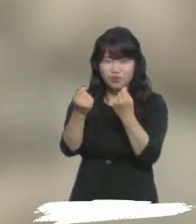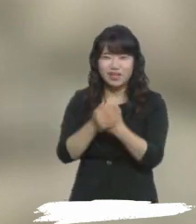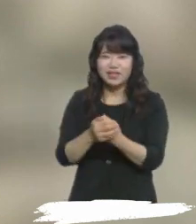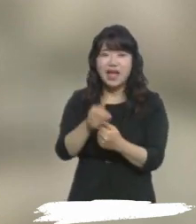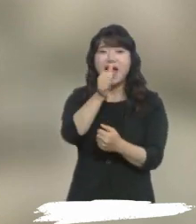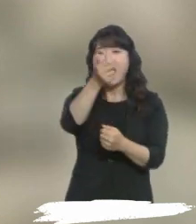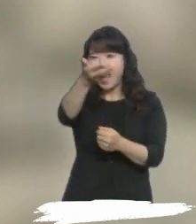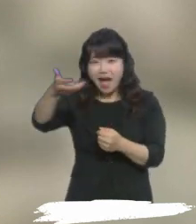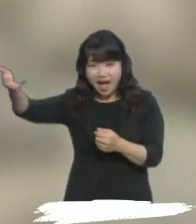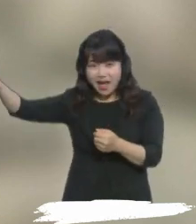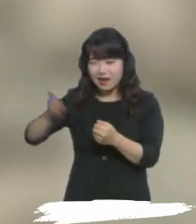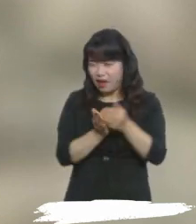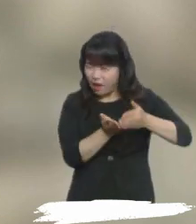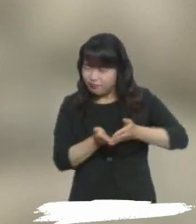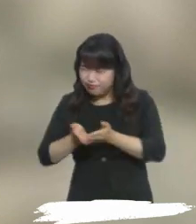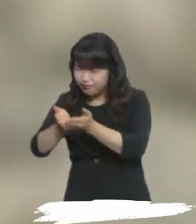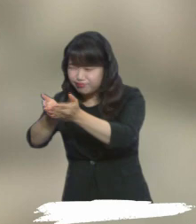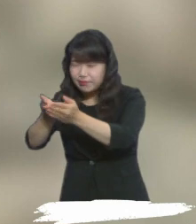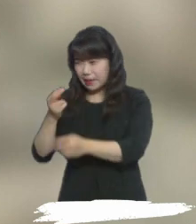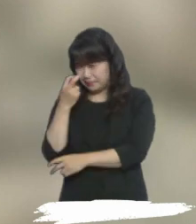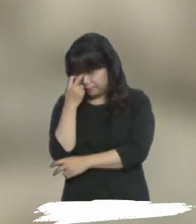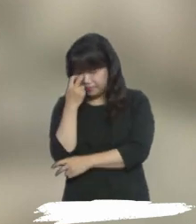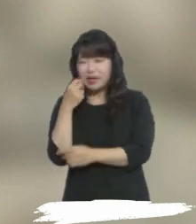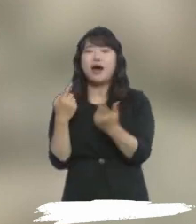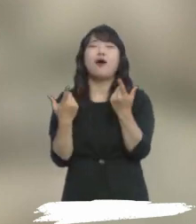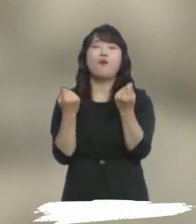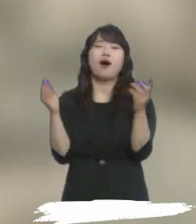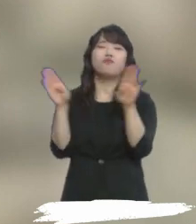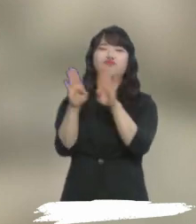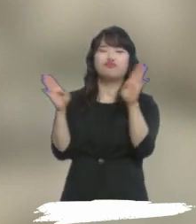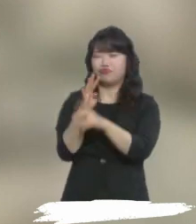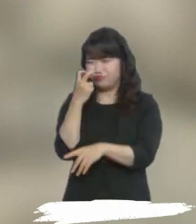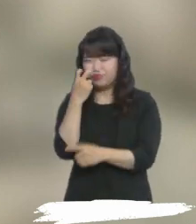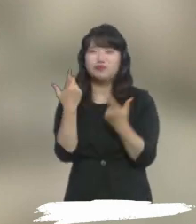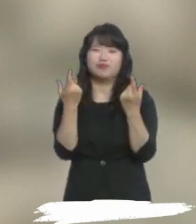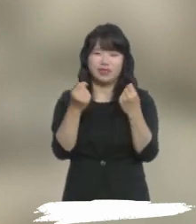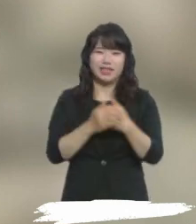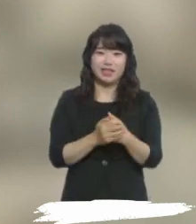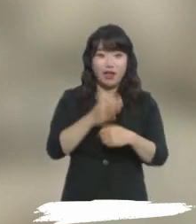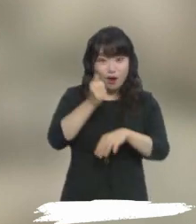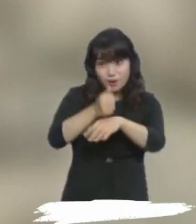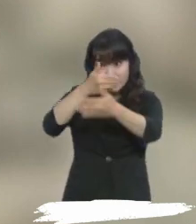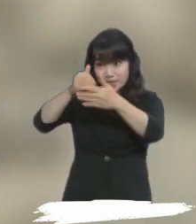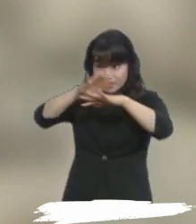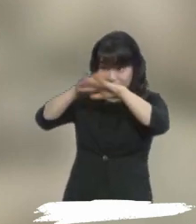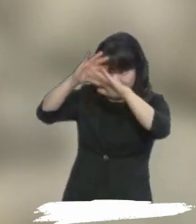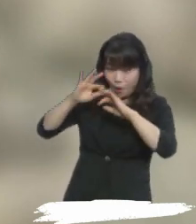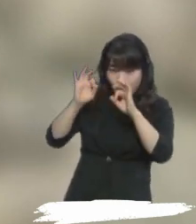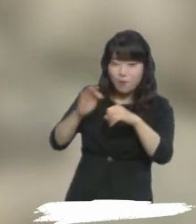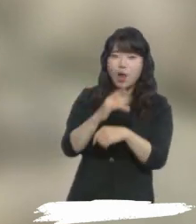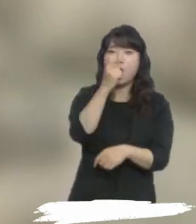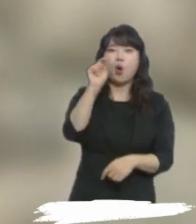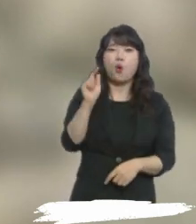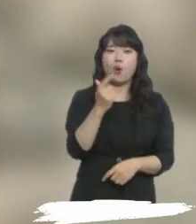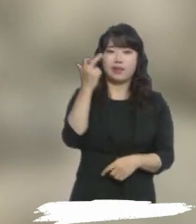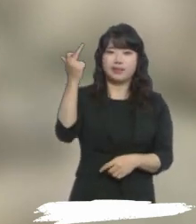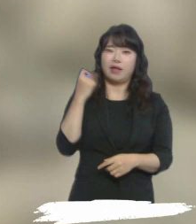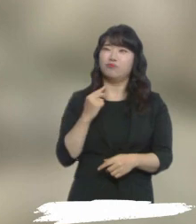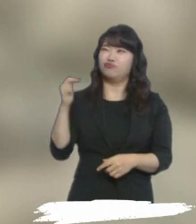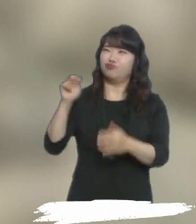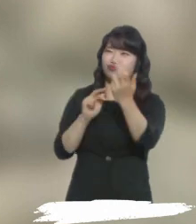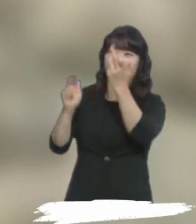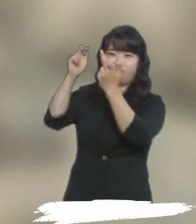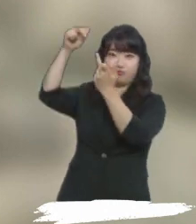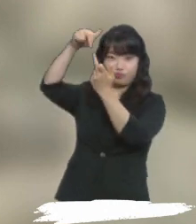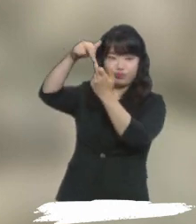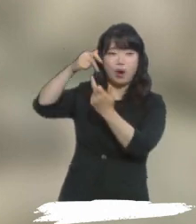길목을 지키는 산이었던 것입니다. 조선시대 궁중화원 김희성의 그림에 관산 정상에서